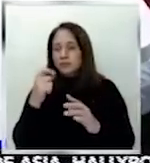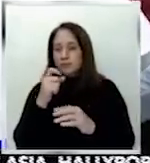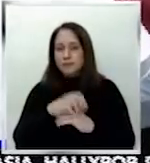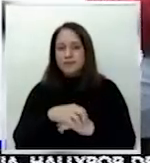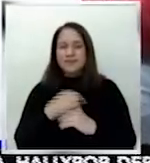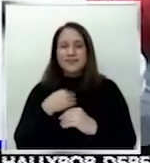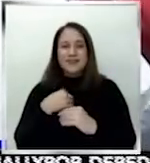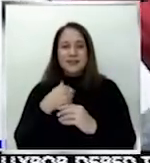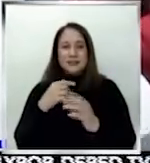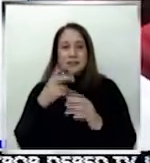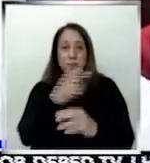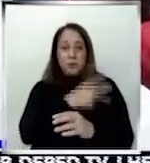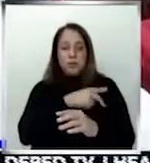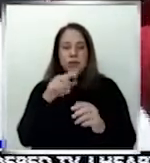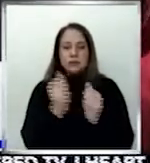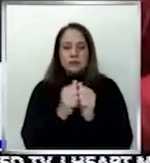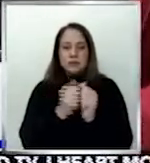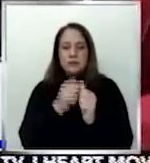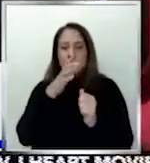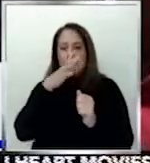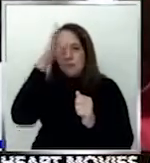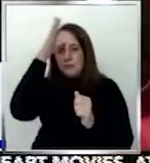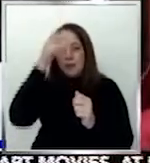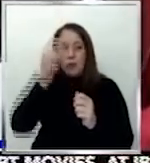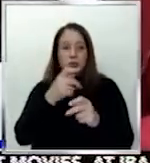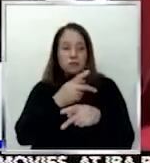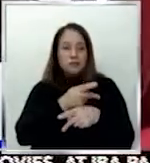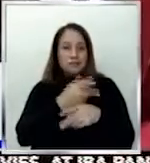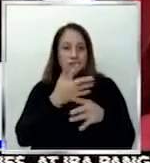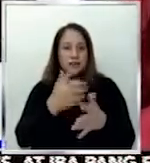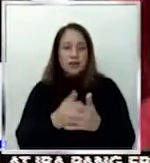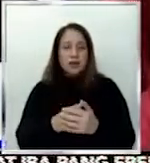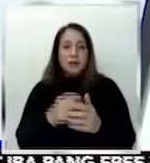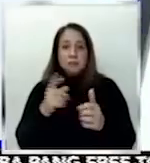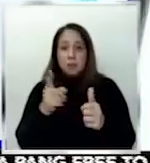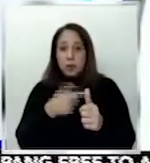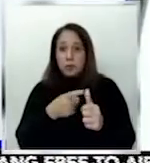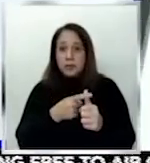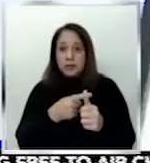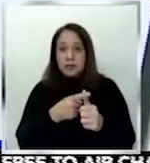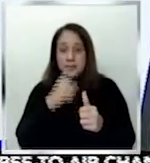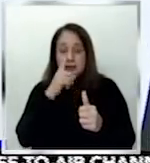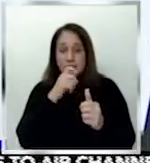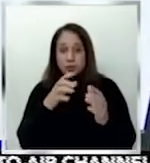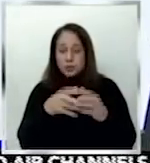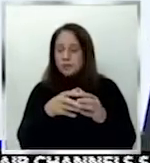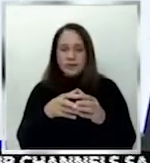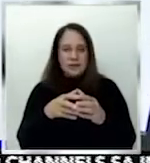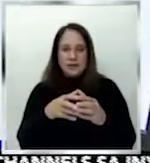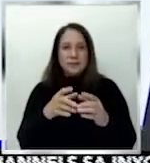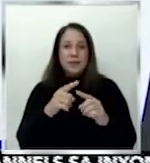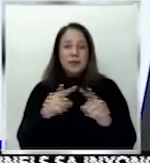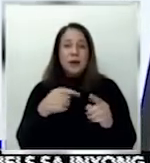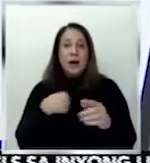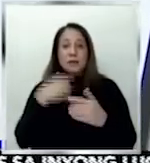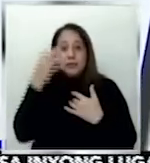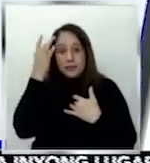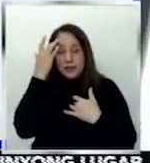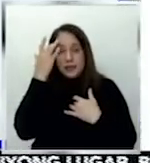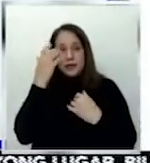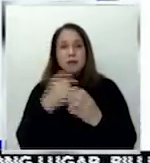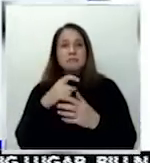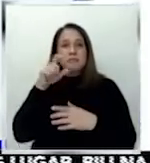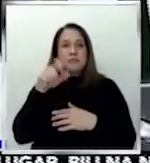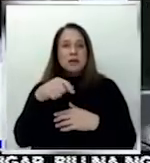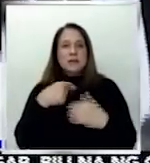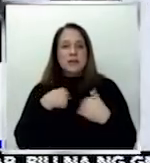ang kanilang mga magulang o guardian. Wala ng prioritization sa age group na ito, pero ang mga may comorbidity, kailangan may dalang